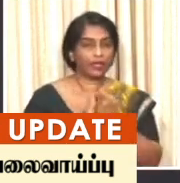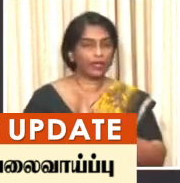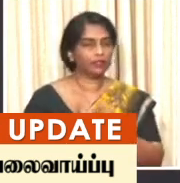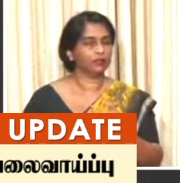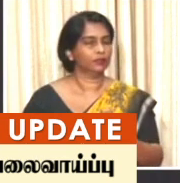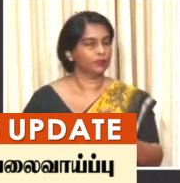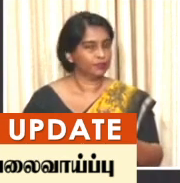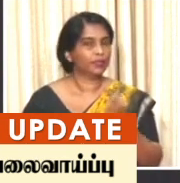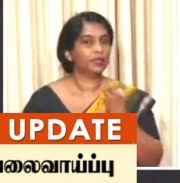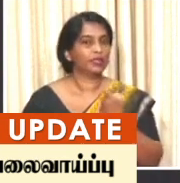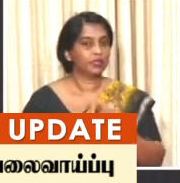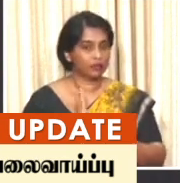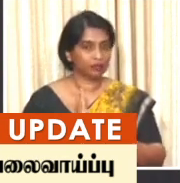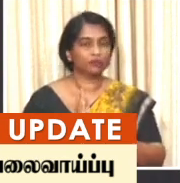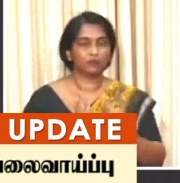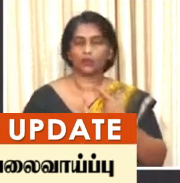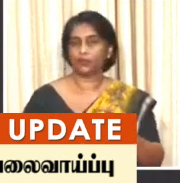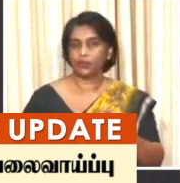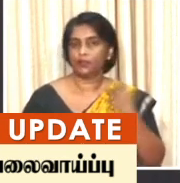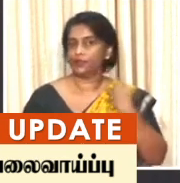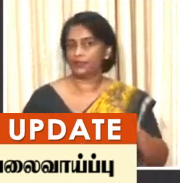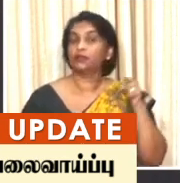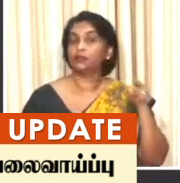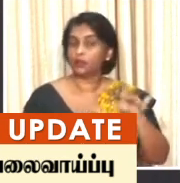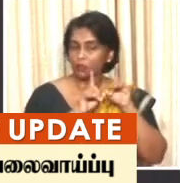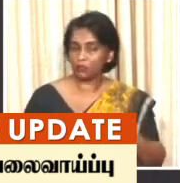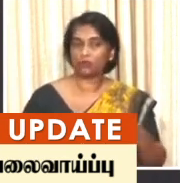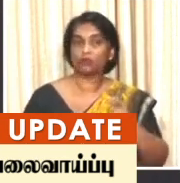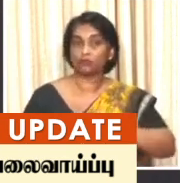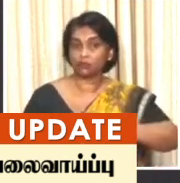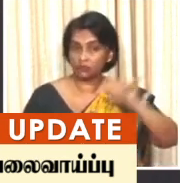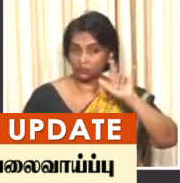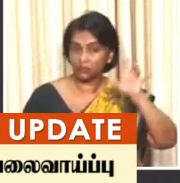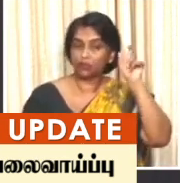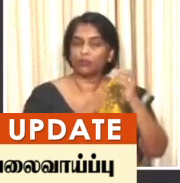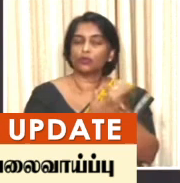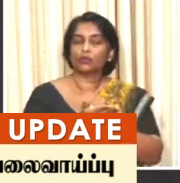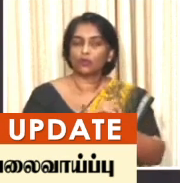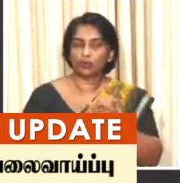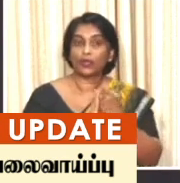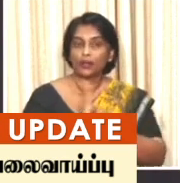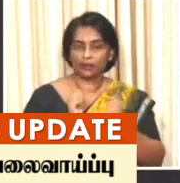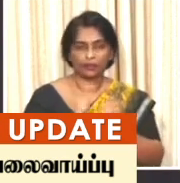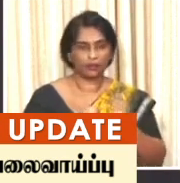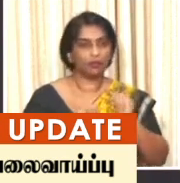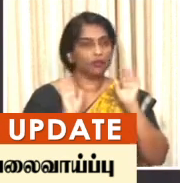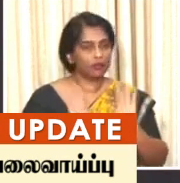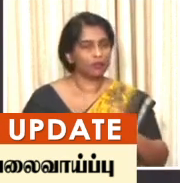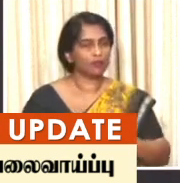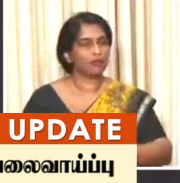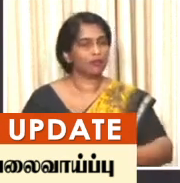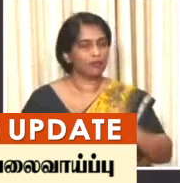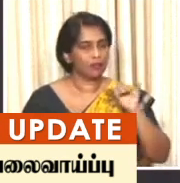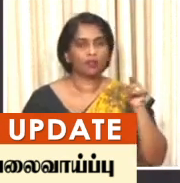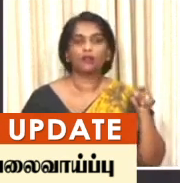කරා නීතිය ඉතාමත්ම දැඩි කරා විතරක් නෙවෙයි මෙහෙම යවලා තියෙන සියලු දෙනා පිළිබඳව නීතිය ක්‍රියාත්මක කළා. නමුත්